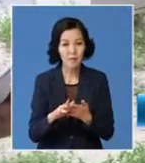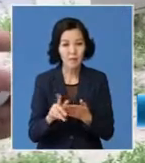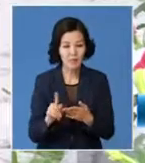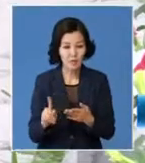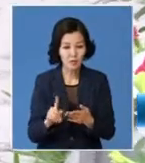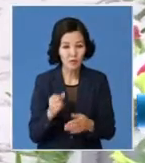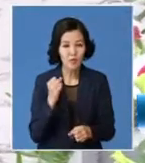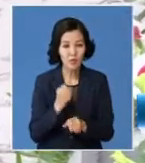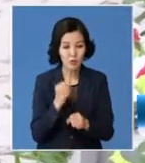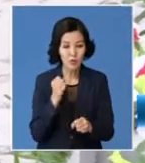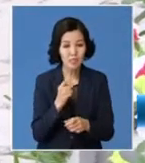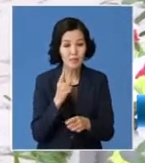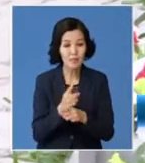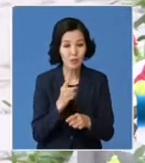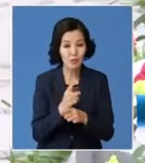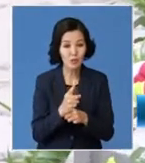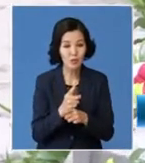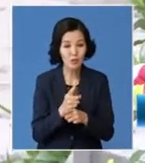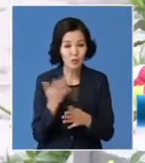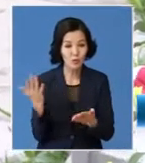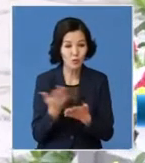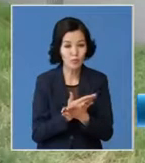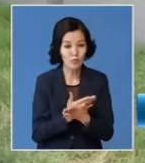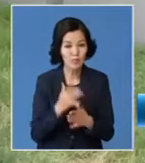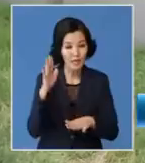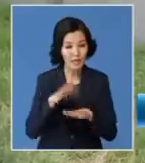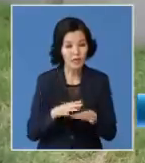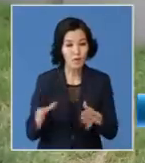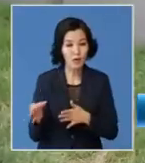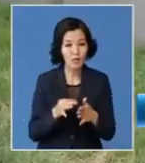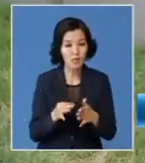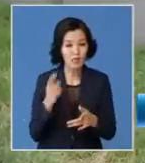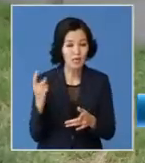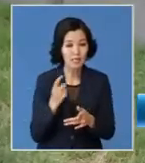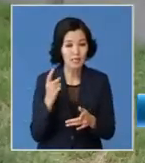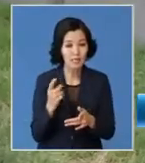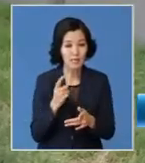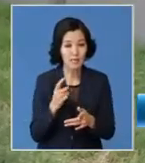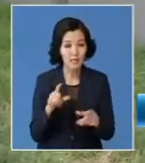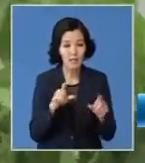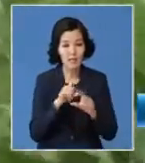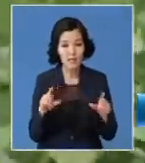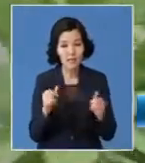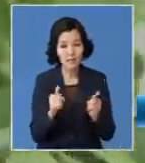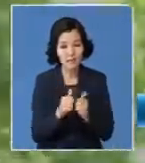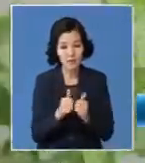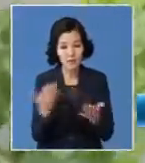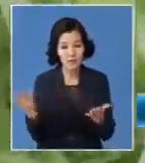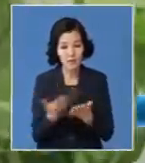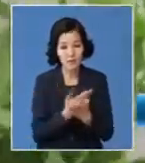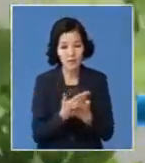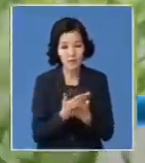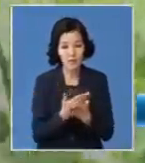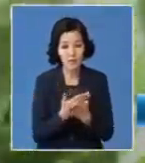строго запрещено вырубать, согласно протокольному поручению акима области. Однако владельцы придорожных сервисов убирают деревья, считая, что они заслоняют